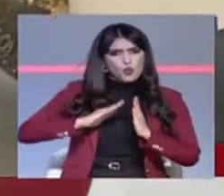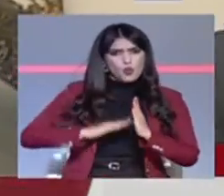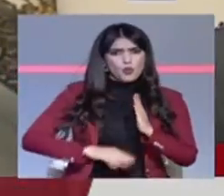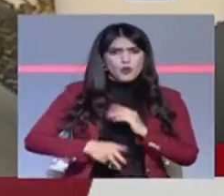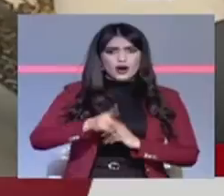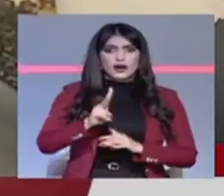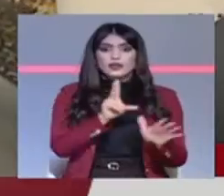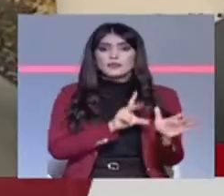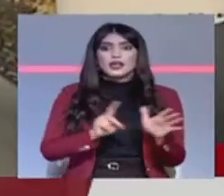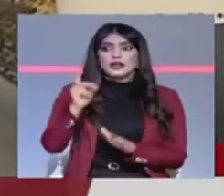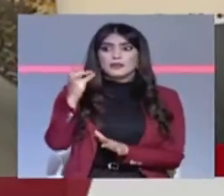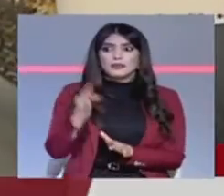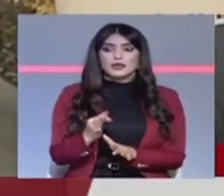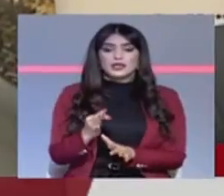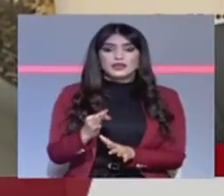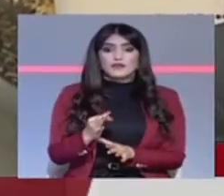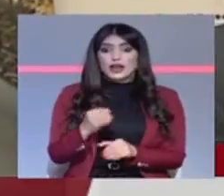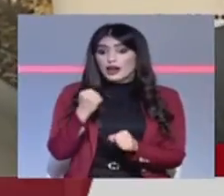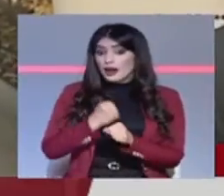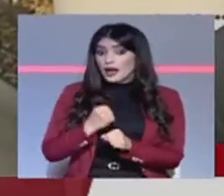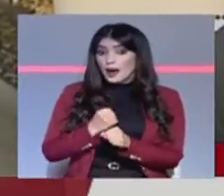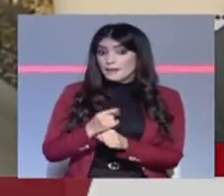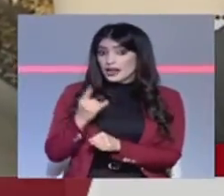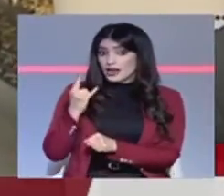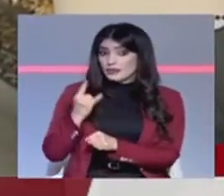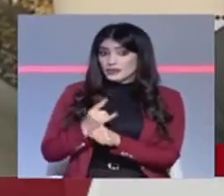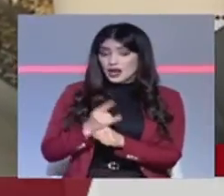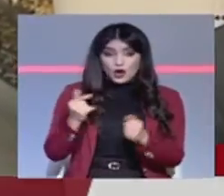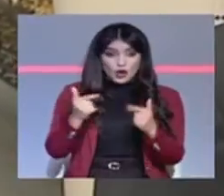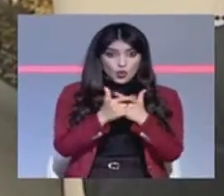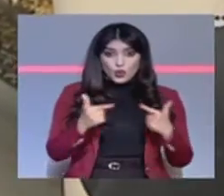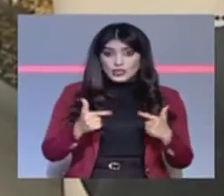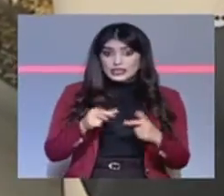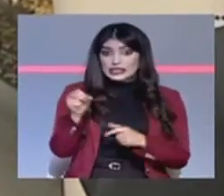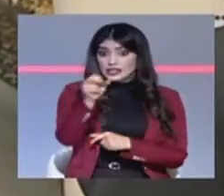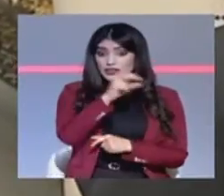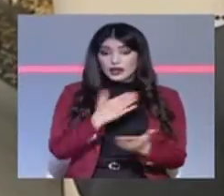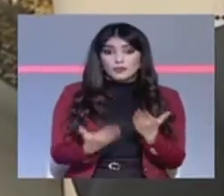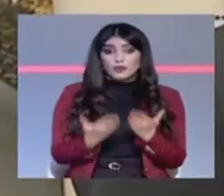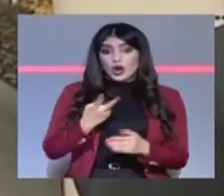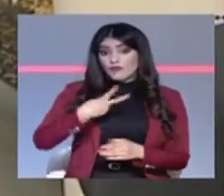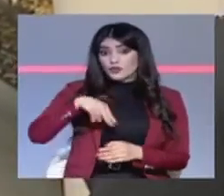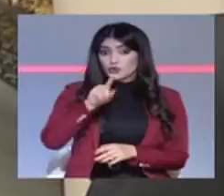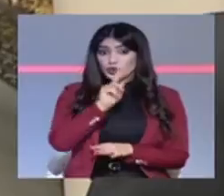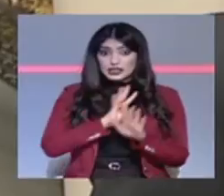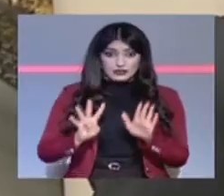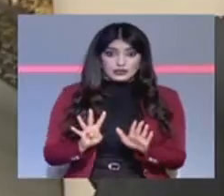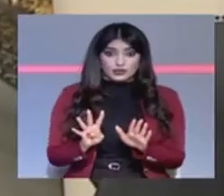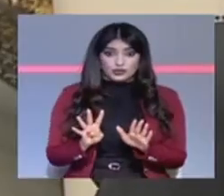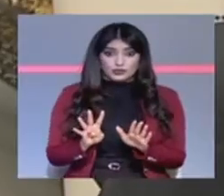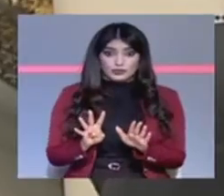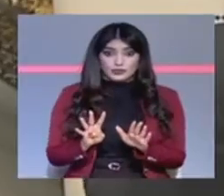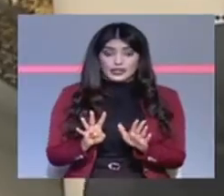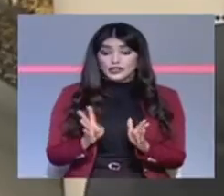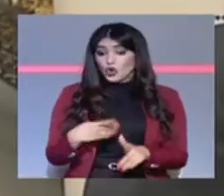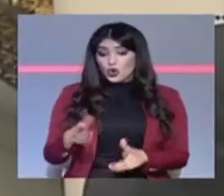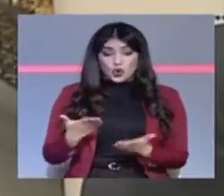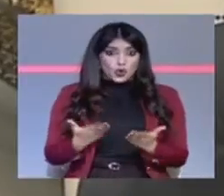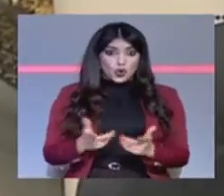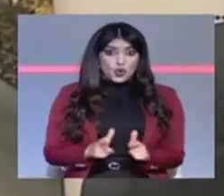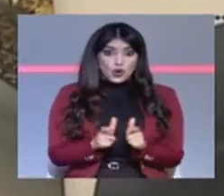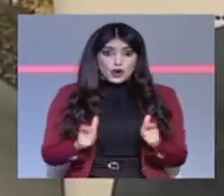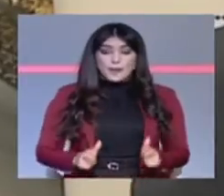ثمانين بالمائه في النشاط مقارنه ب اه الفين وتسعه واخذت الحكومه